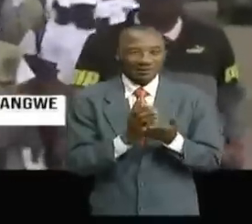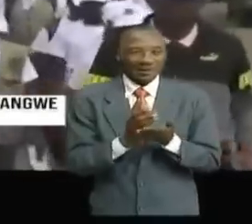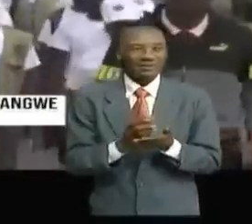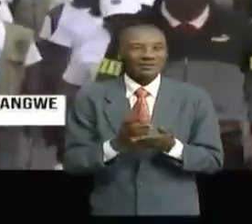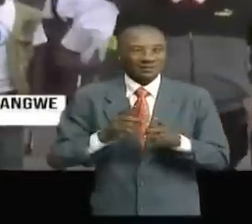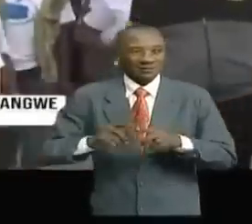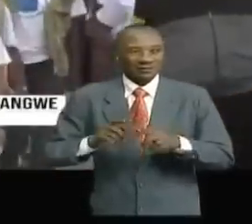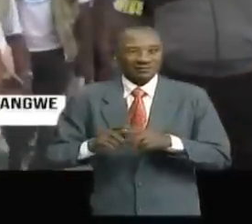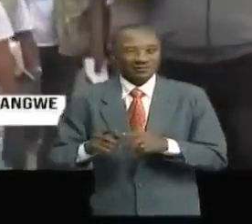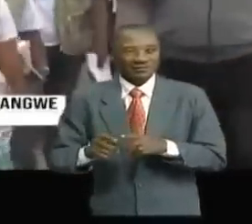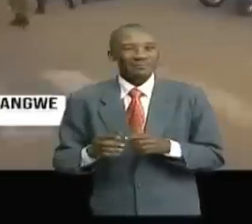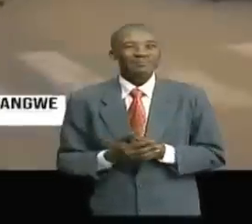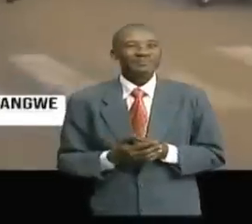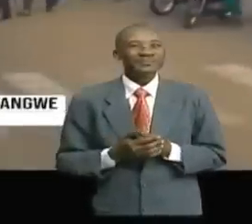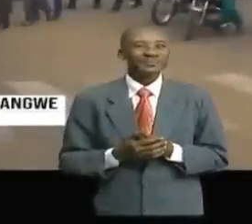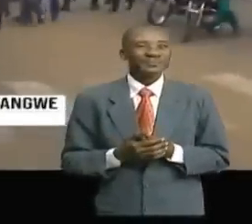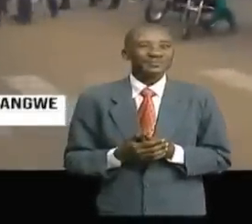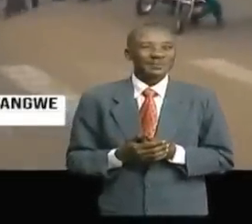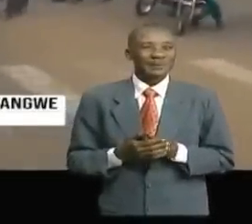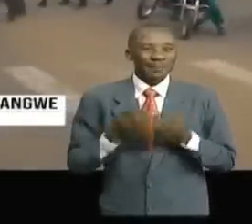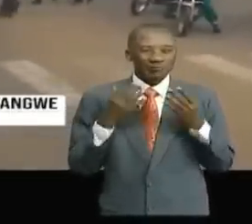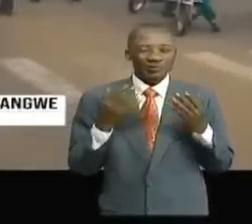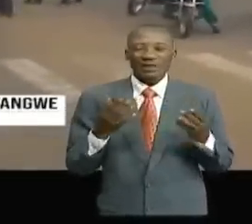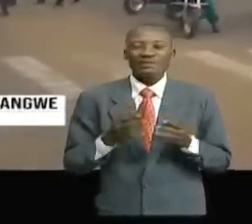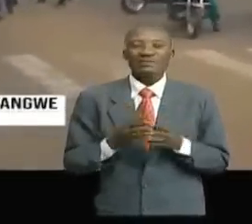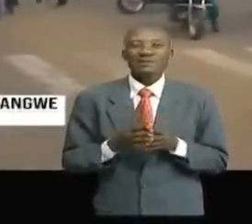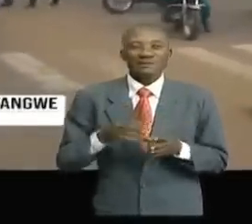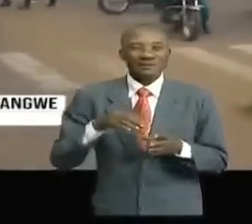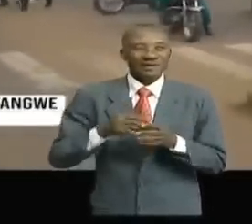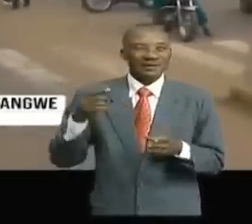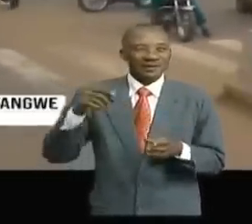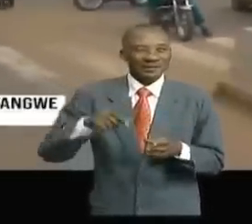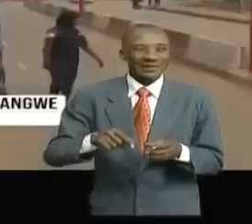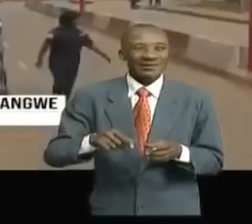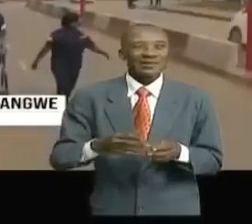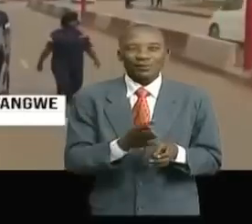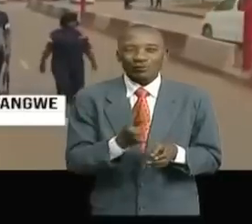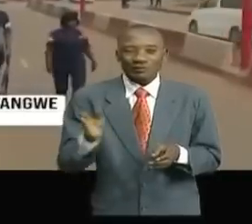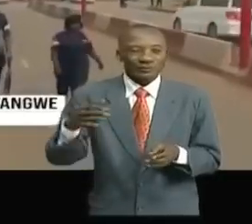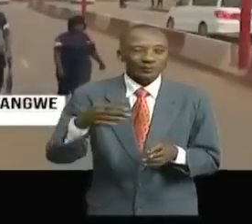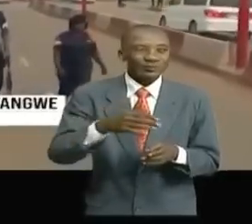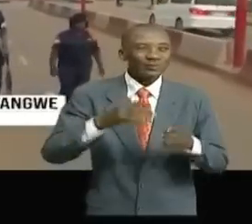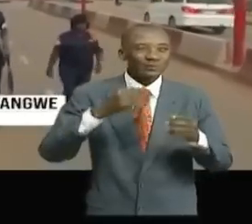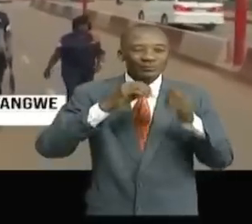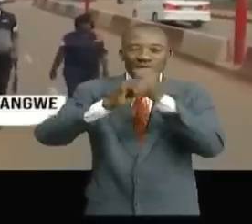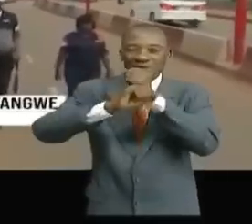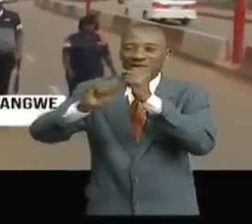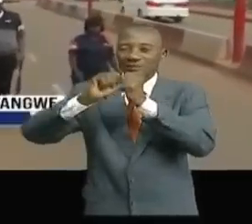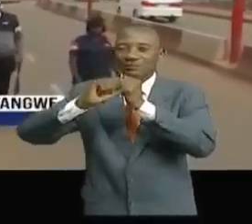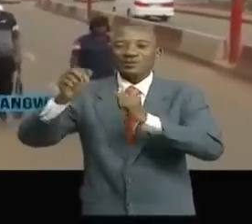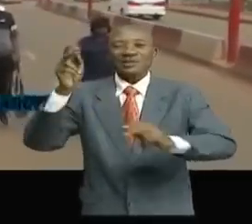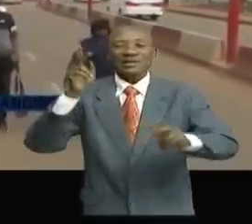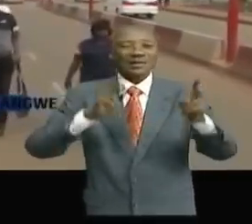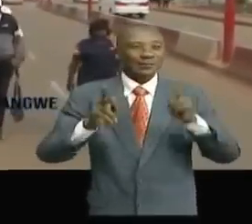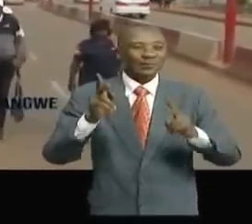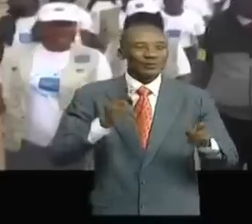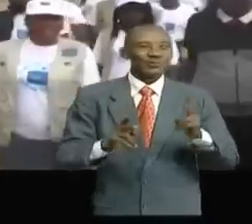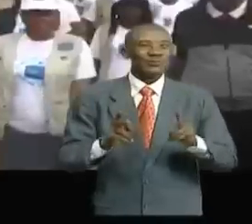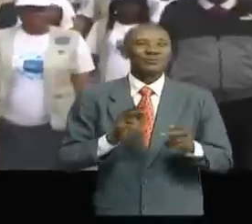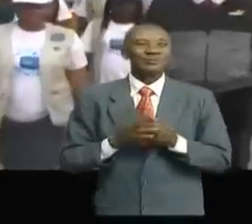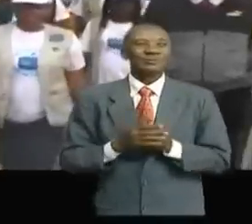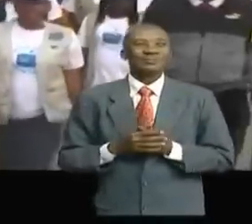les personnes éligibles sont tenues à s'enrôler massivement pour la réussite du processus électoral en